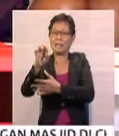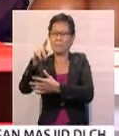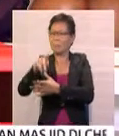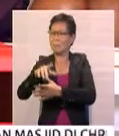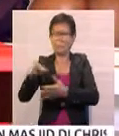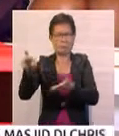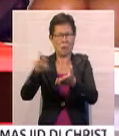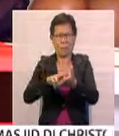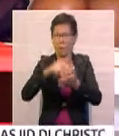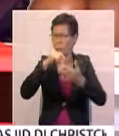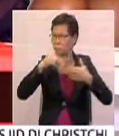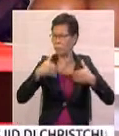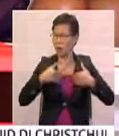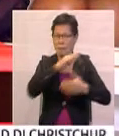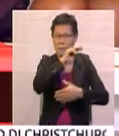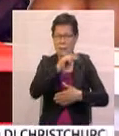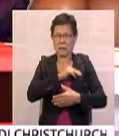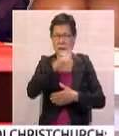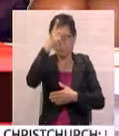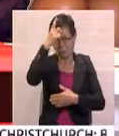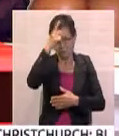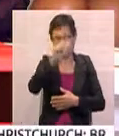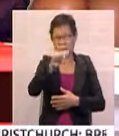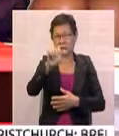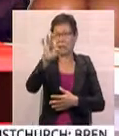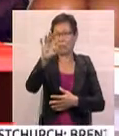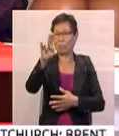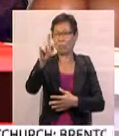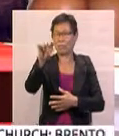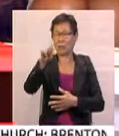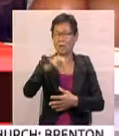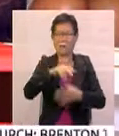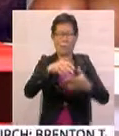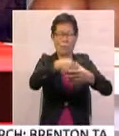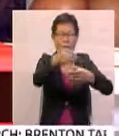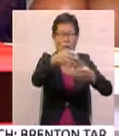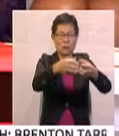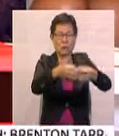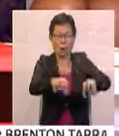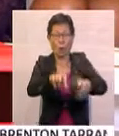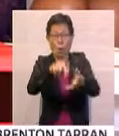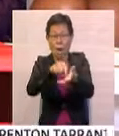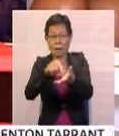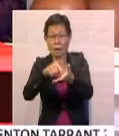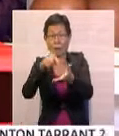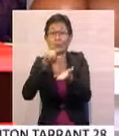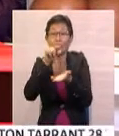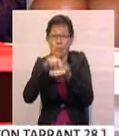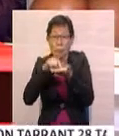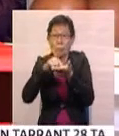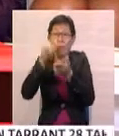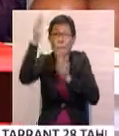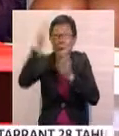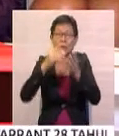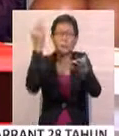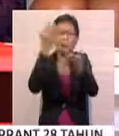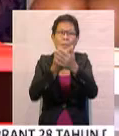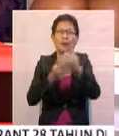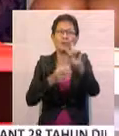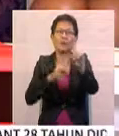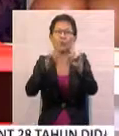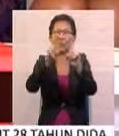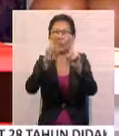hep menurut menterinya Datuk Seri Saifuddin Ismail pengeluaran telur ayam dalam negara mencecah sehingga